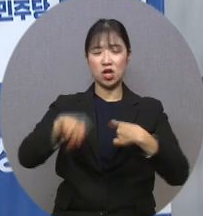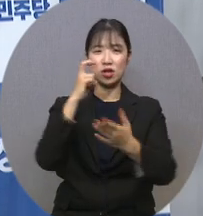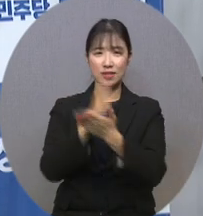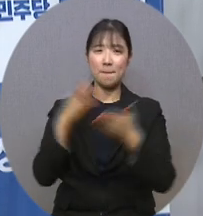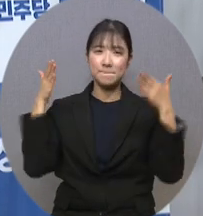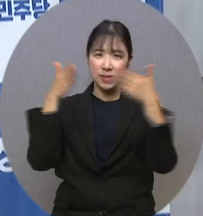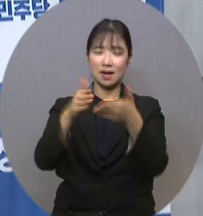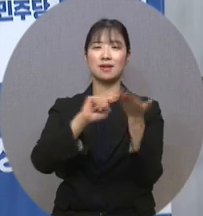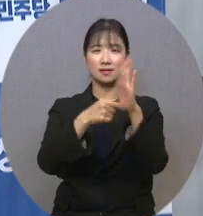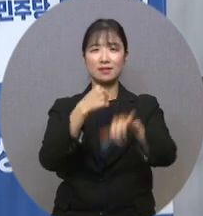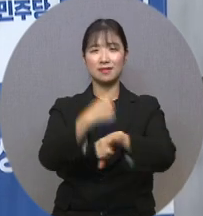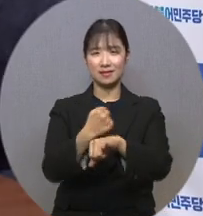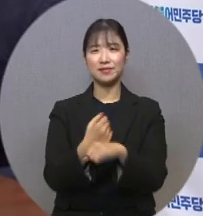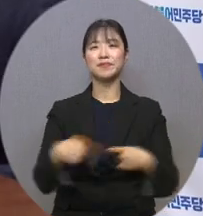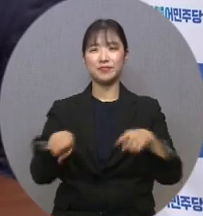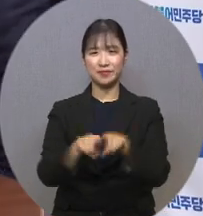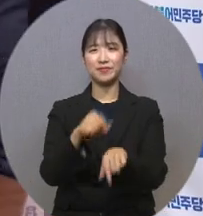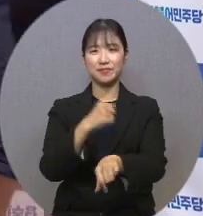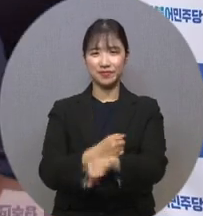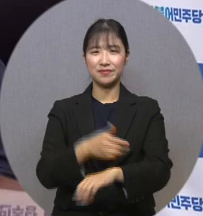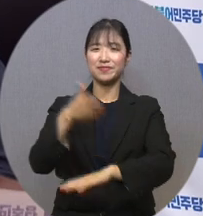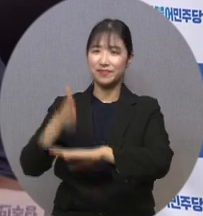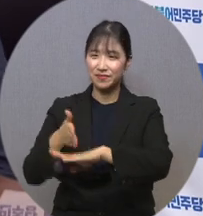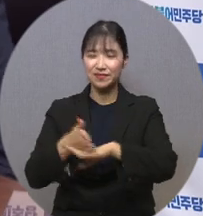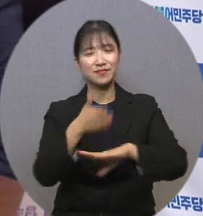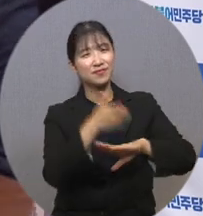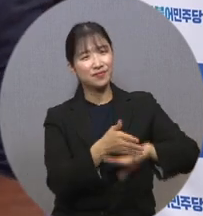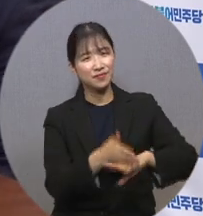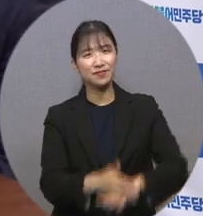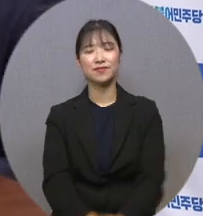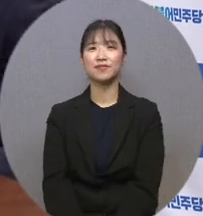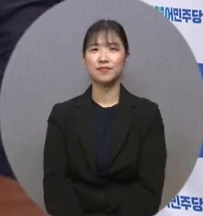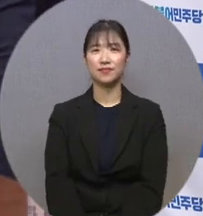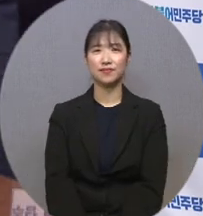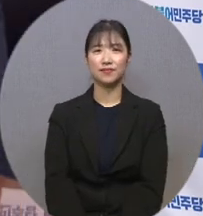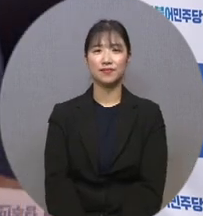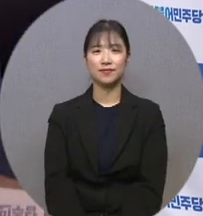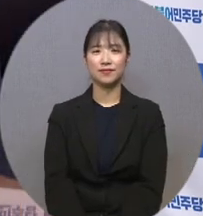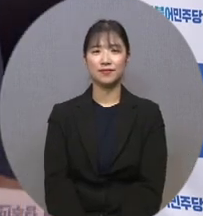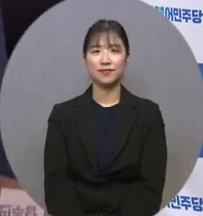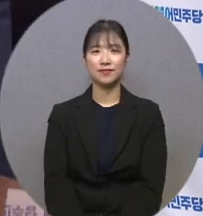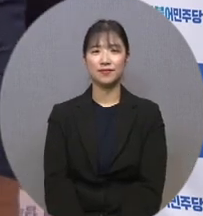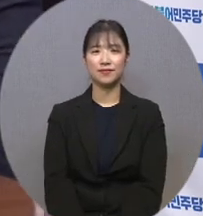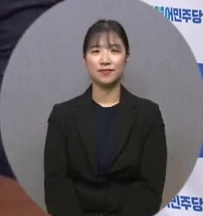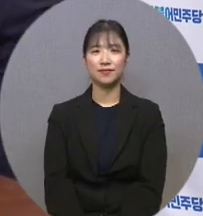제시하는 방송으로 함께하겠습니다. 감사합니다. 네, 감사합니다.